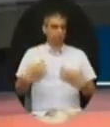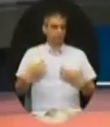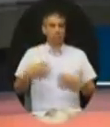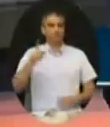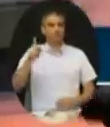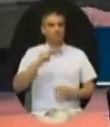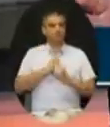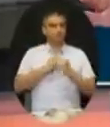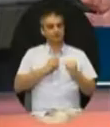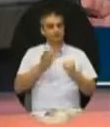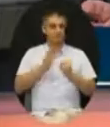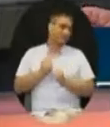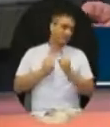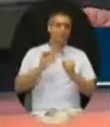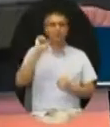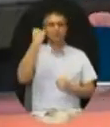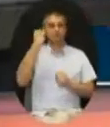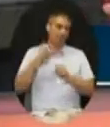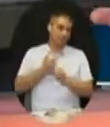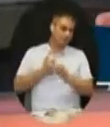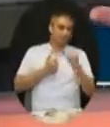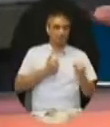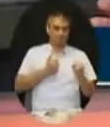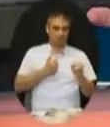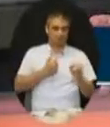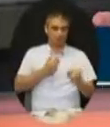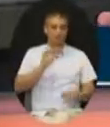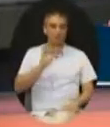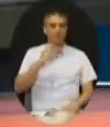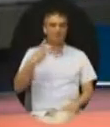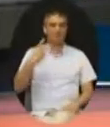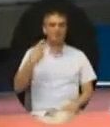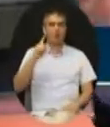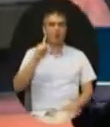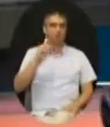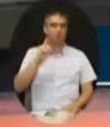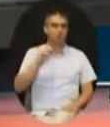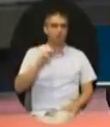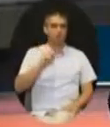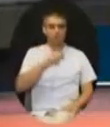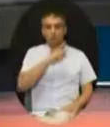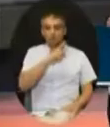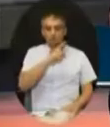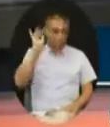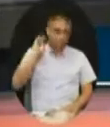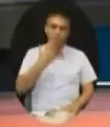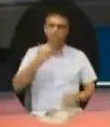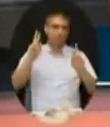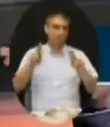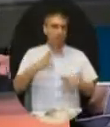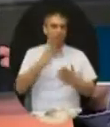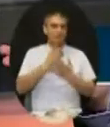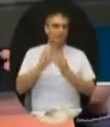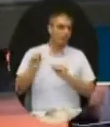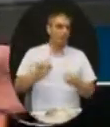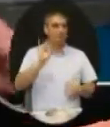הוא שמאלה מהמפלגה הסוציאליסטית, כן? של, של, של פרנסוא הולנד. הוא אנטי-ישראלי מוצר שכבר